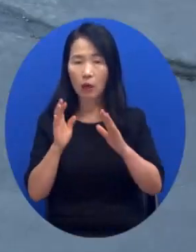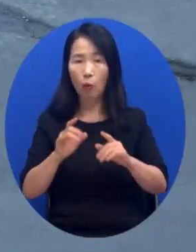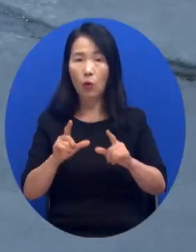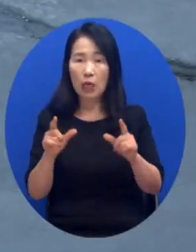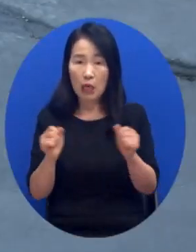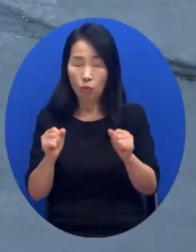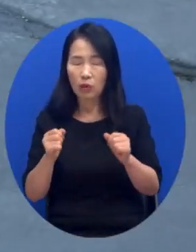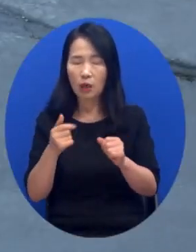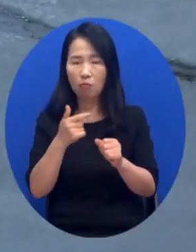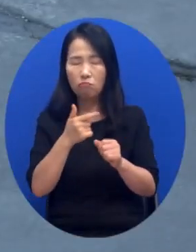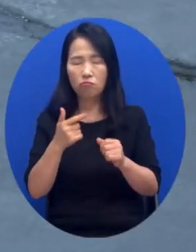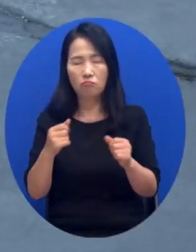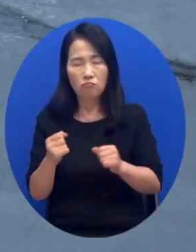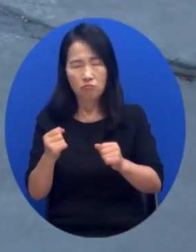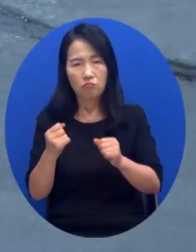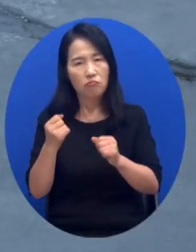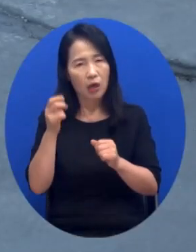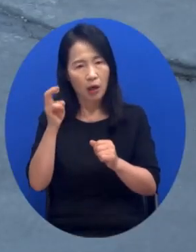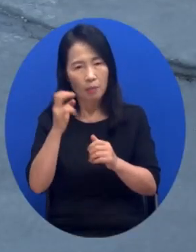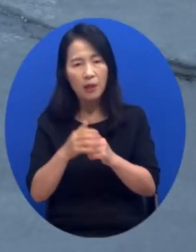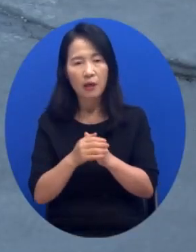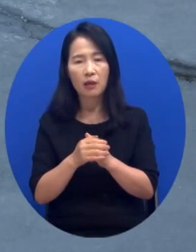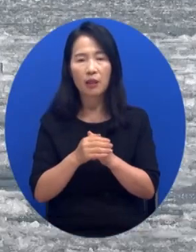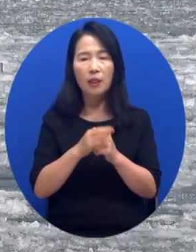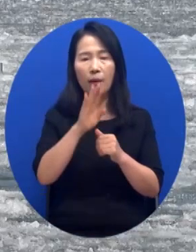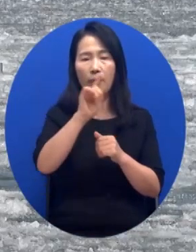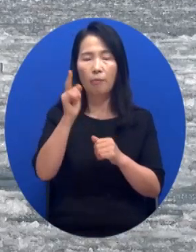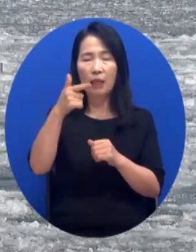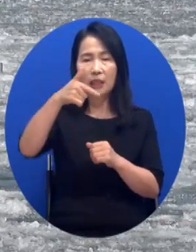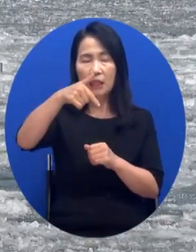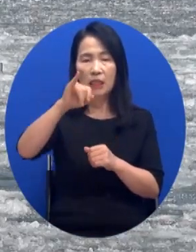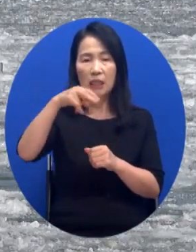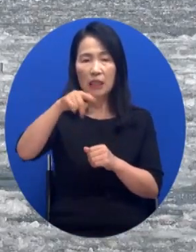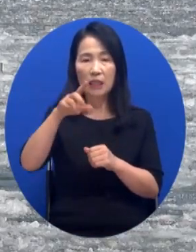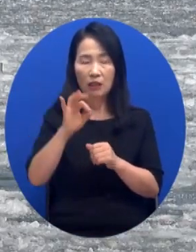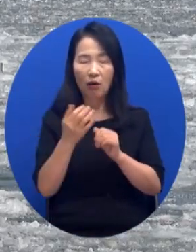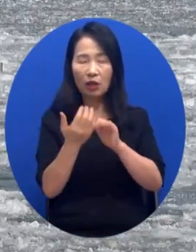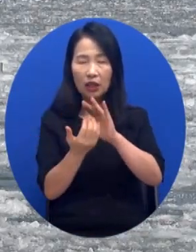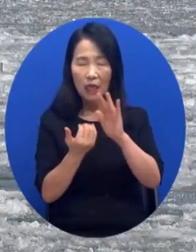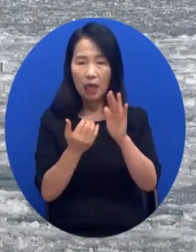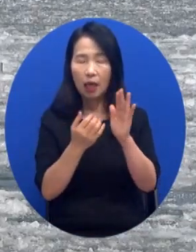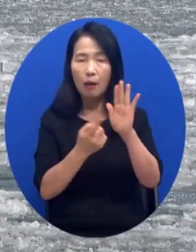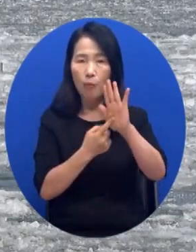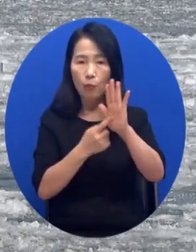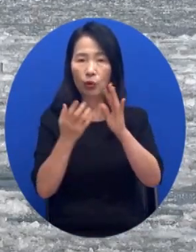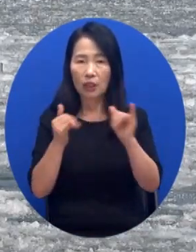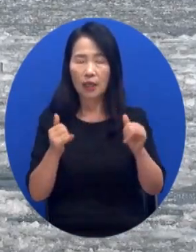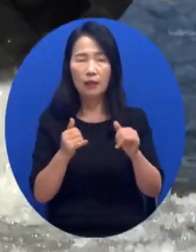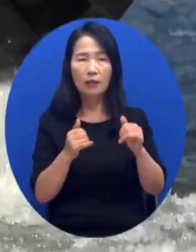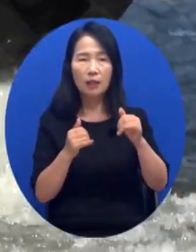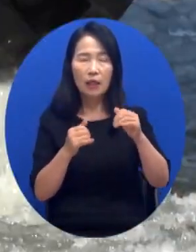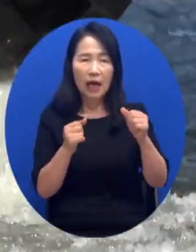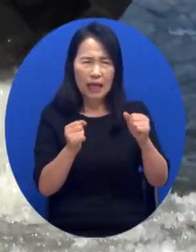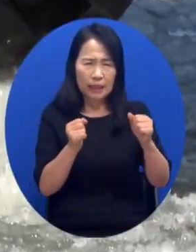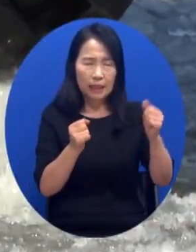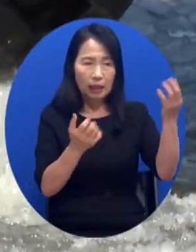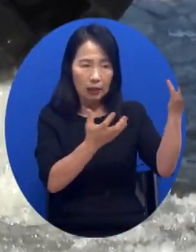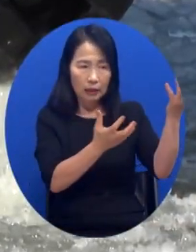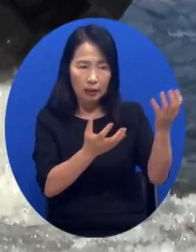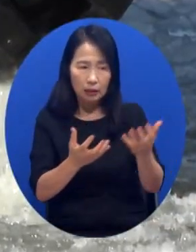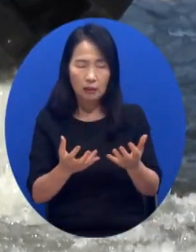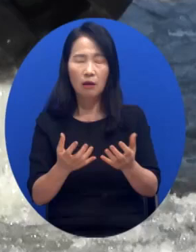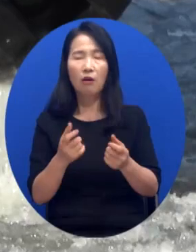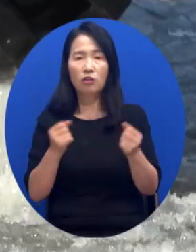예상됩니다. K-웨더 반기성 예보센터장은 극지방의 한기가 남하하면서 겨울이 더